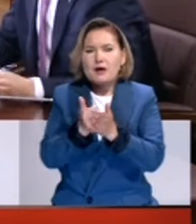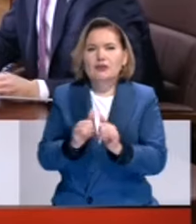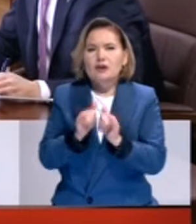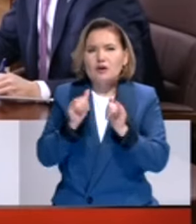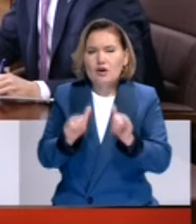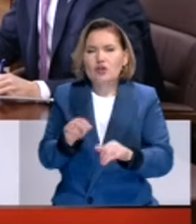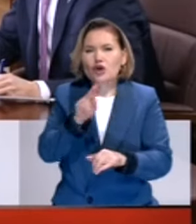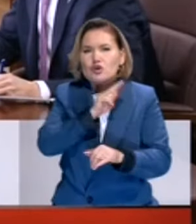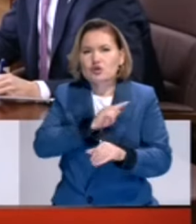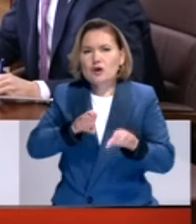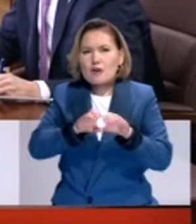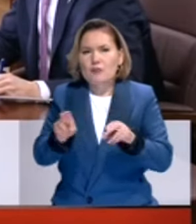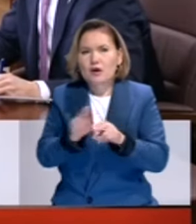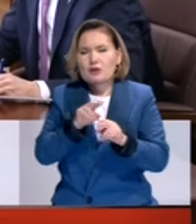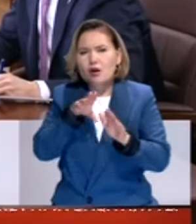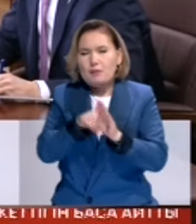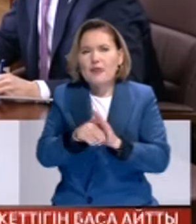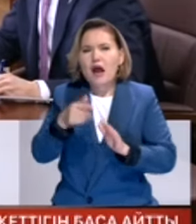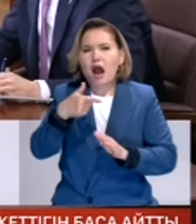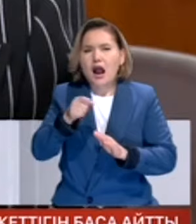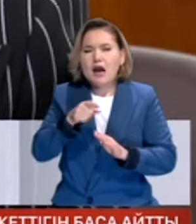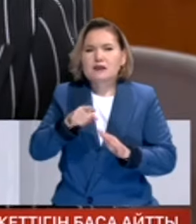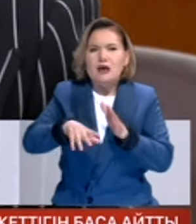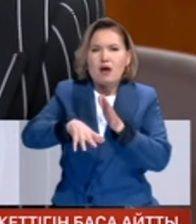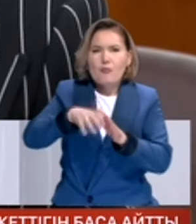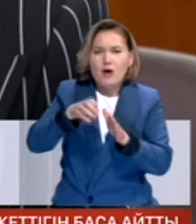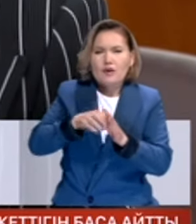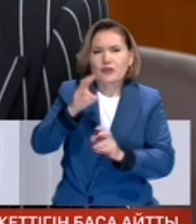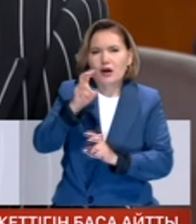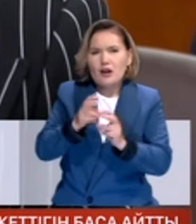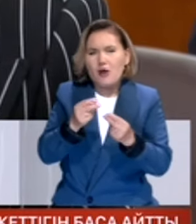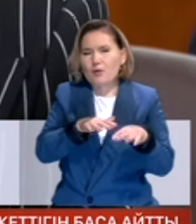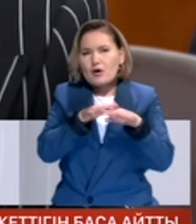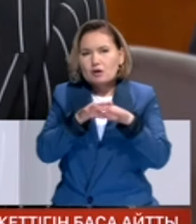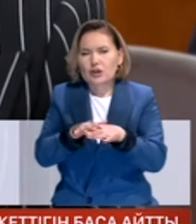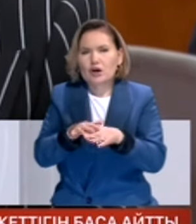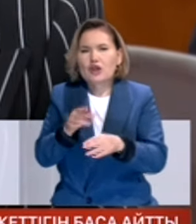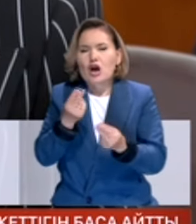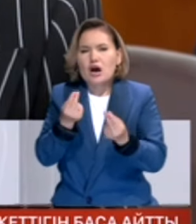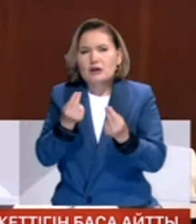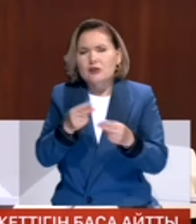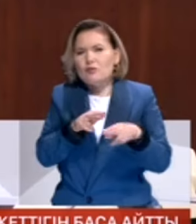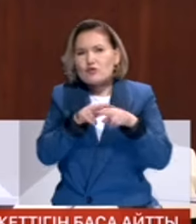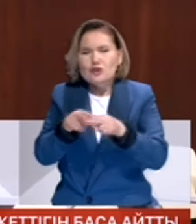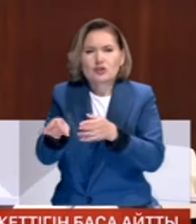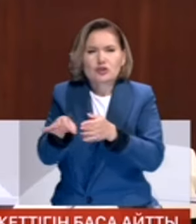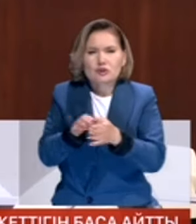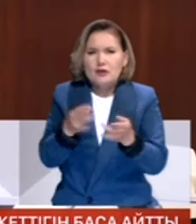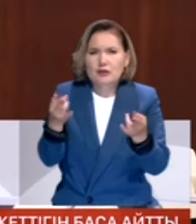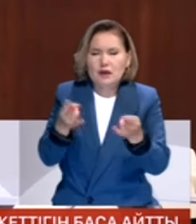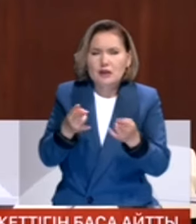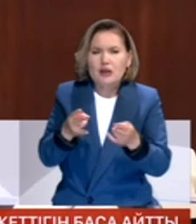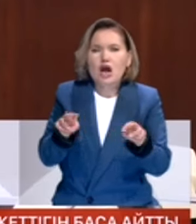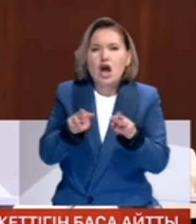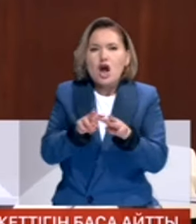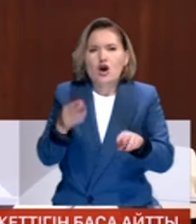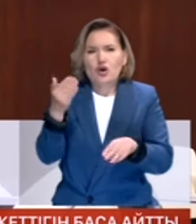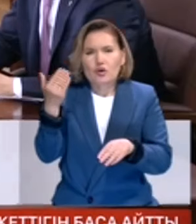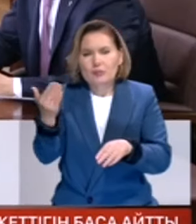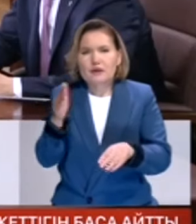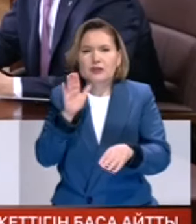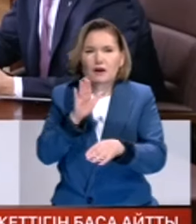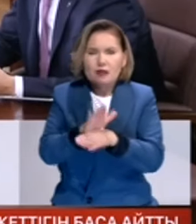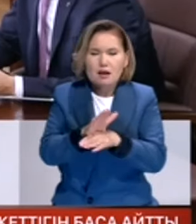инфрақұрылымды жаңғыртуды және газды барлау мен қайта өңдеуге инвестициялар тартуды жеделдету қажет. Үкіметке азаматтардан